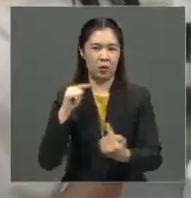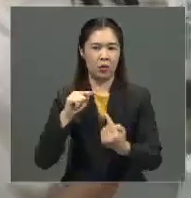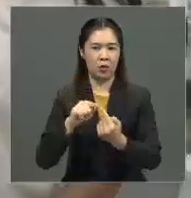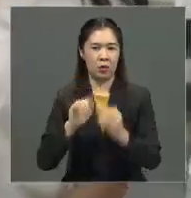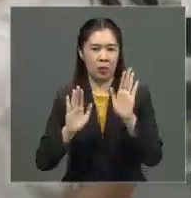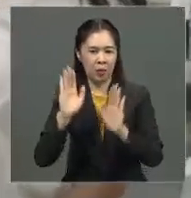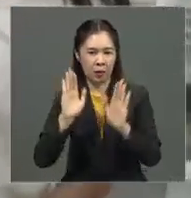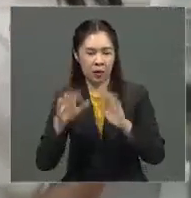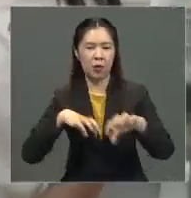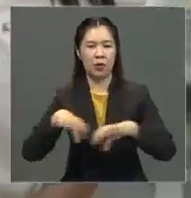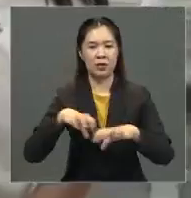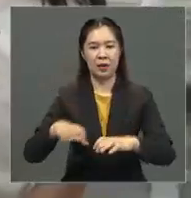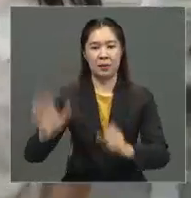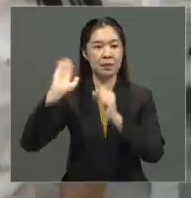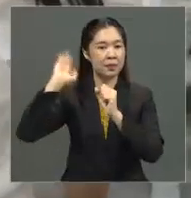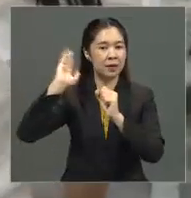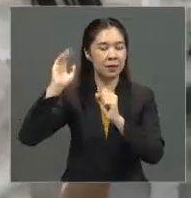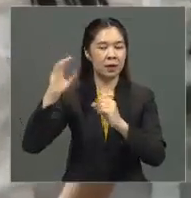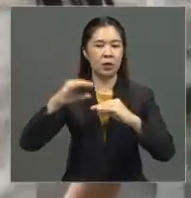ยอมรับว่าช่วงปลายสัปดาห์นี้จะมีการแถลงคดีใหญ่เกี่ยวข้องกับนักการเมืองนะขาวก็ถามว่าเป็นคดีฮั้วประมูลการจัดงานEvent